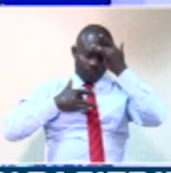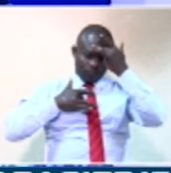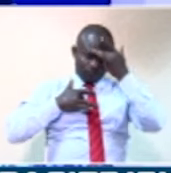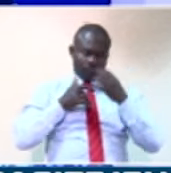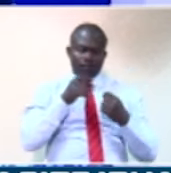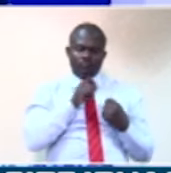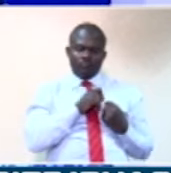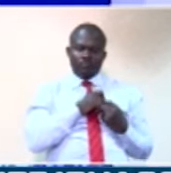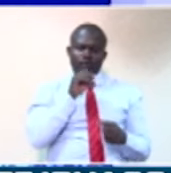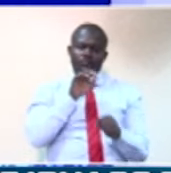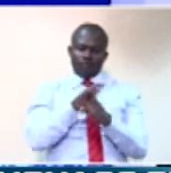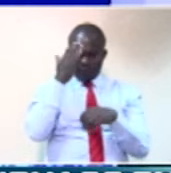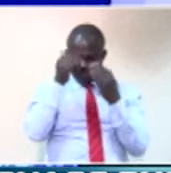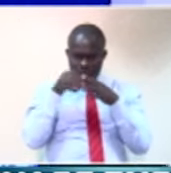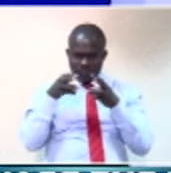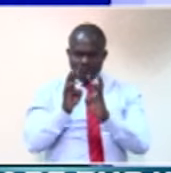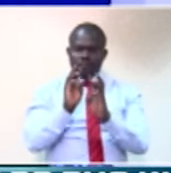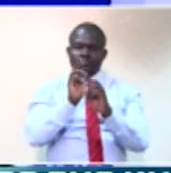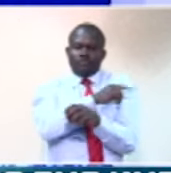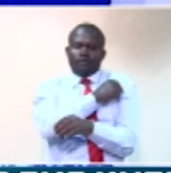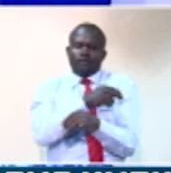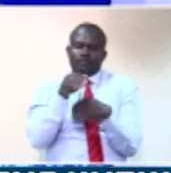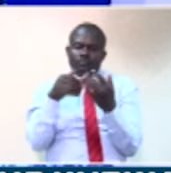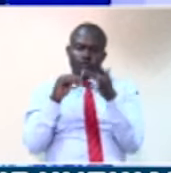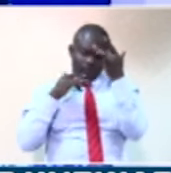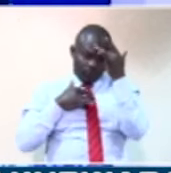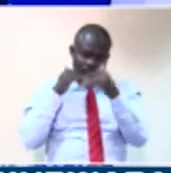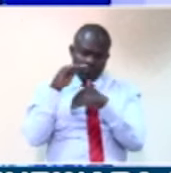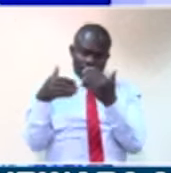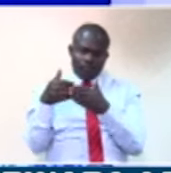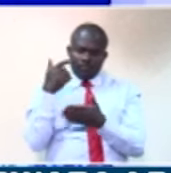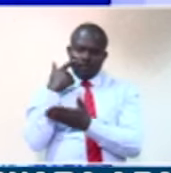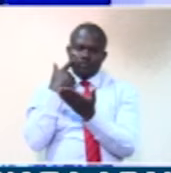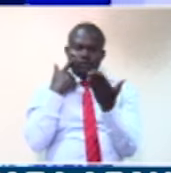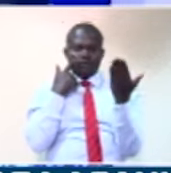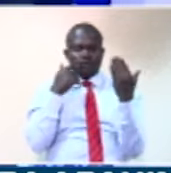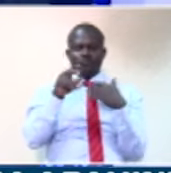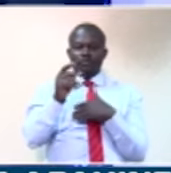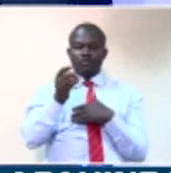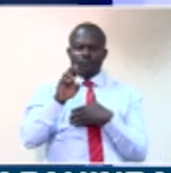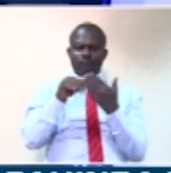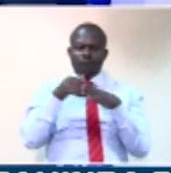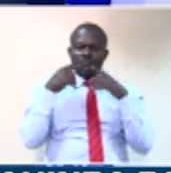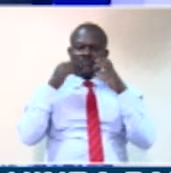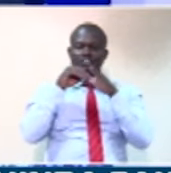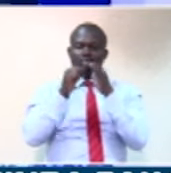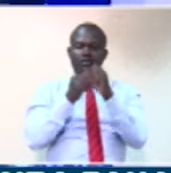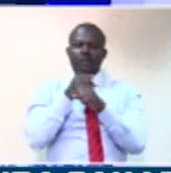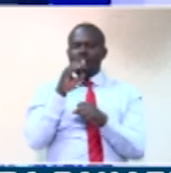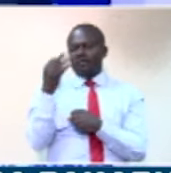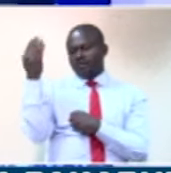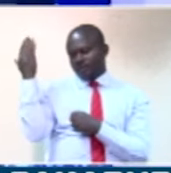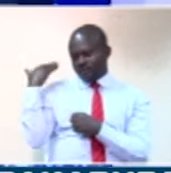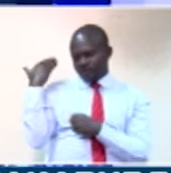y'agahinda gakabije ku buryo ibitaro by'indwara zo mu mutwe bya Ndera bivuga ko mu myaka itatu